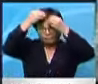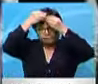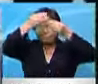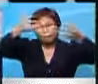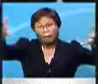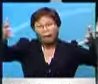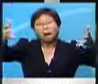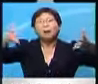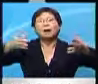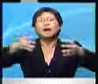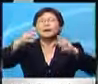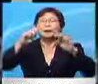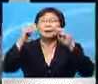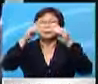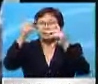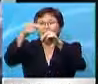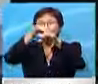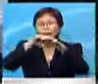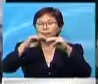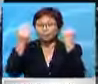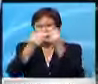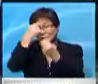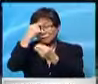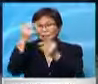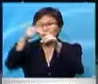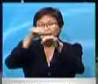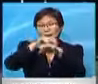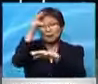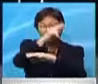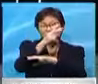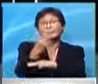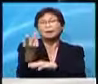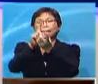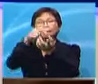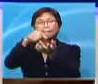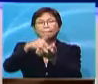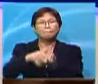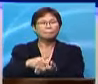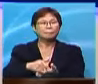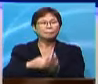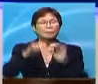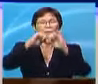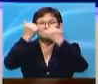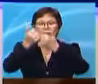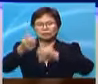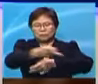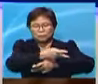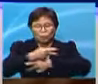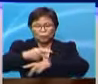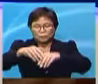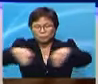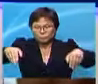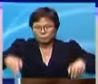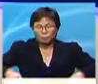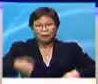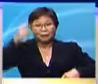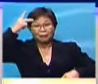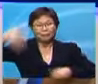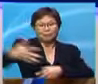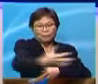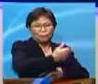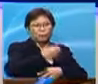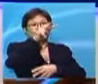BN Ind kepada kerajaan melalui dua prk itu agensi kawalan sempadan aksem Kelantan merampas